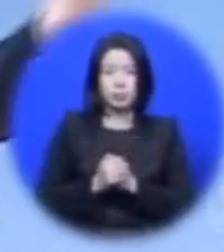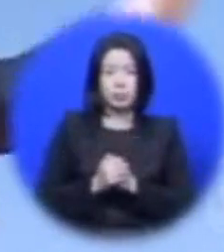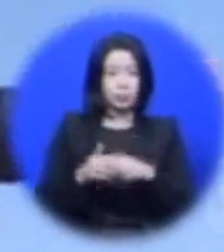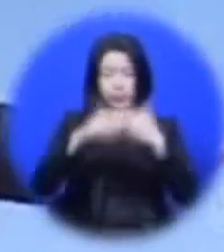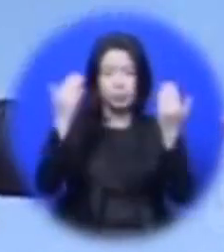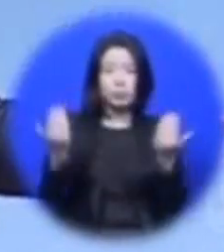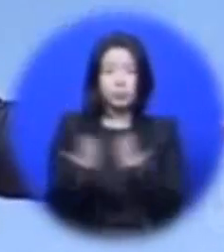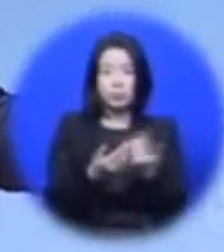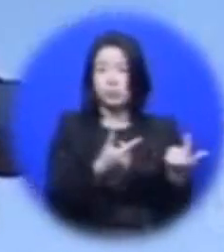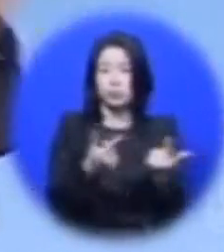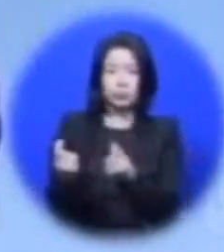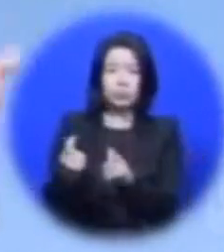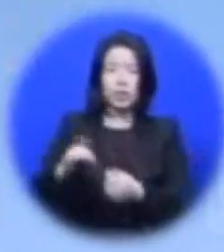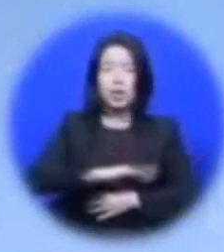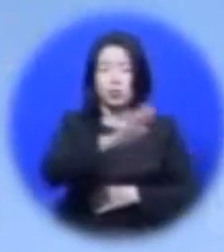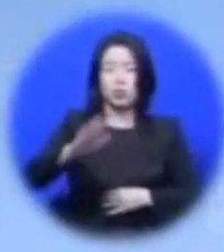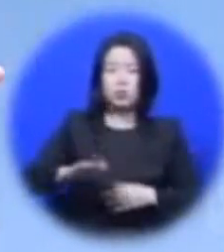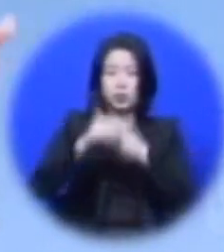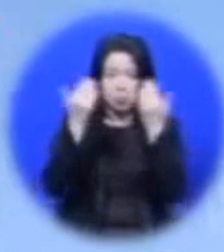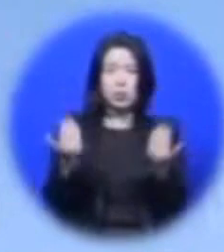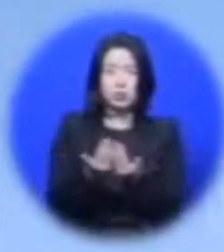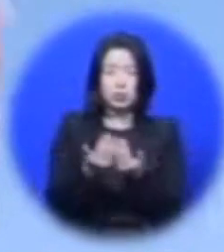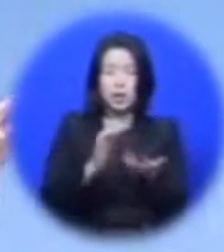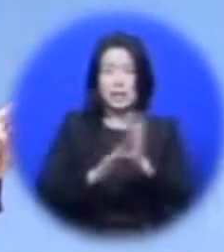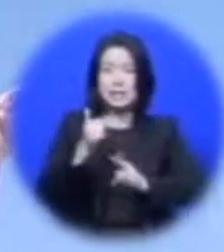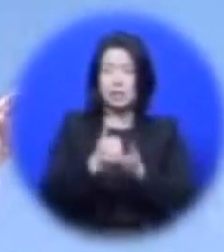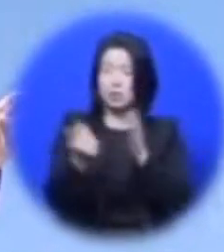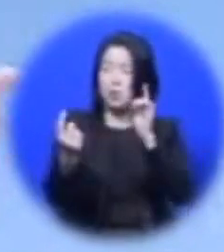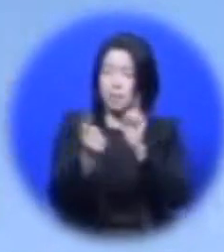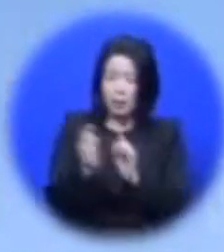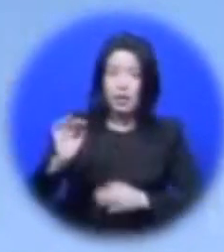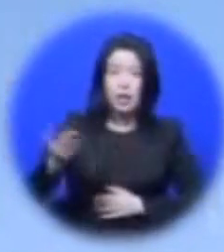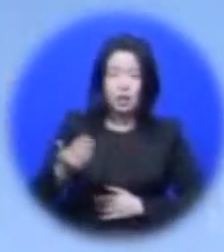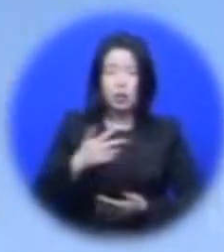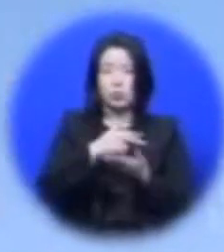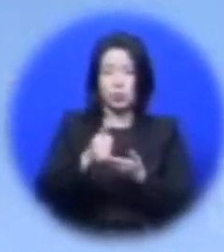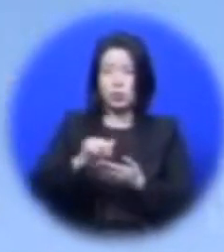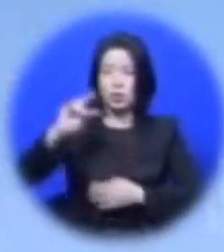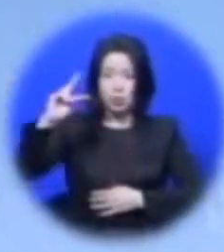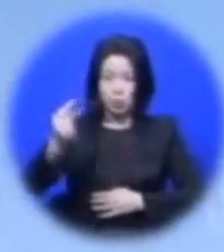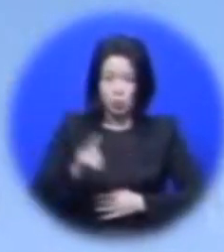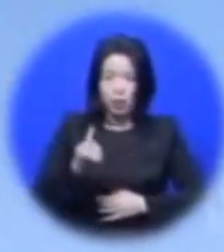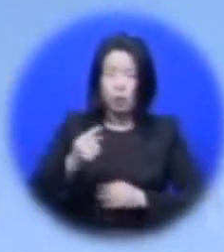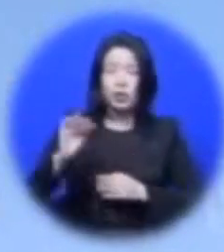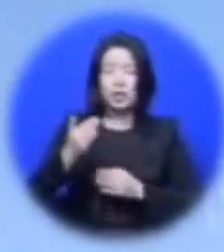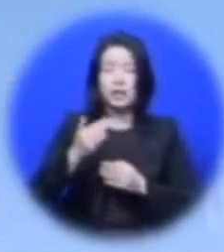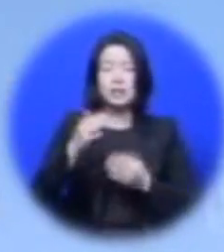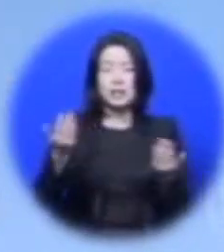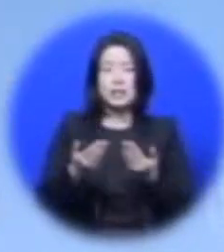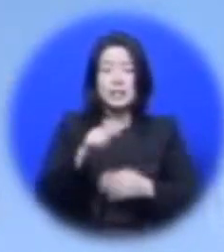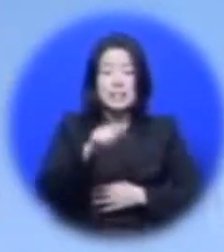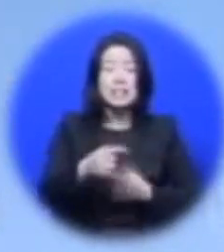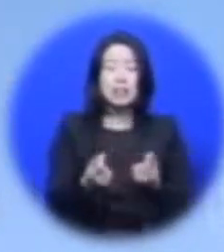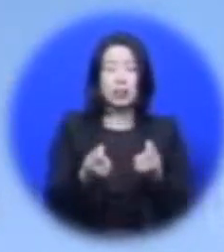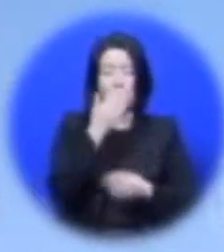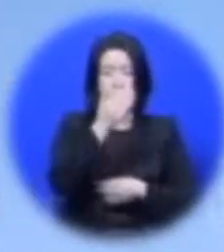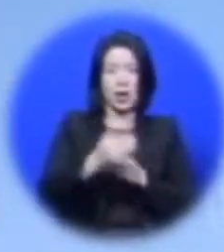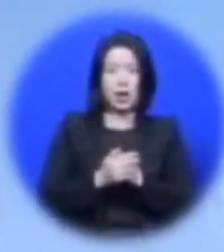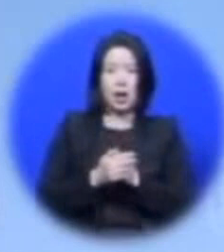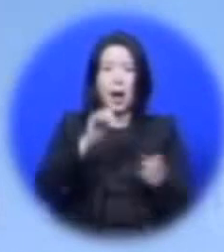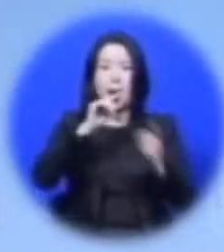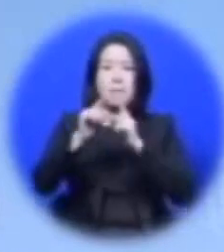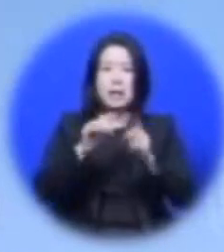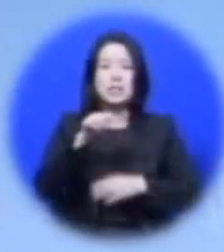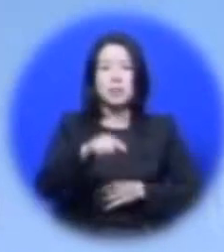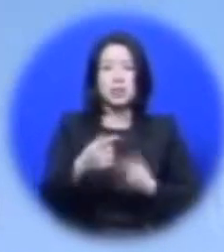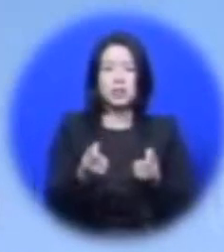다 그렇습니다. 우리 모두가 다 예수님을 만나게 되고 주님께로 돌아오게 되는 일은 다 이렇게 되는 것. 말씀이 그렇게